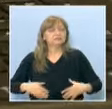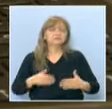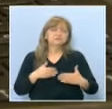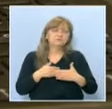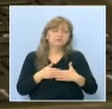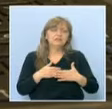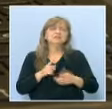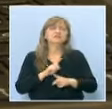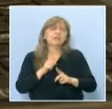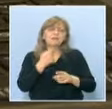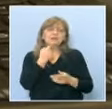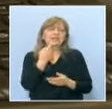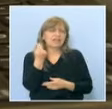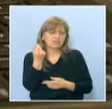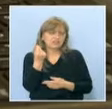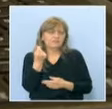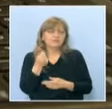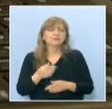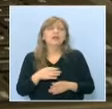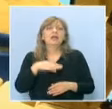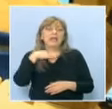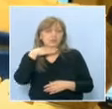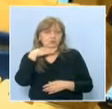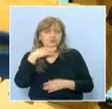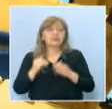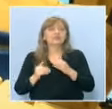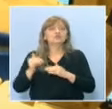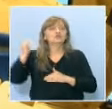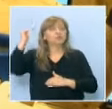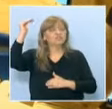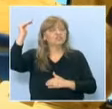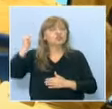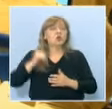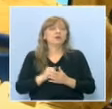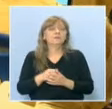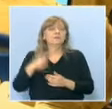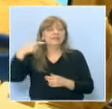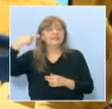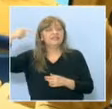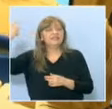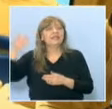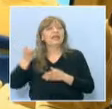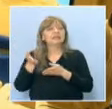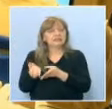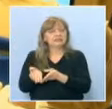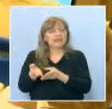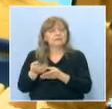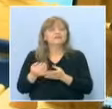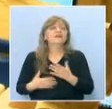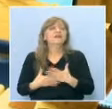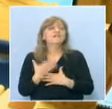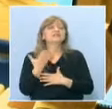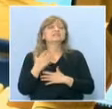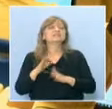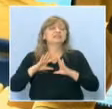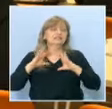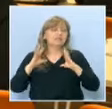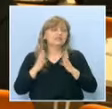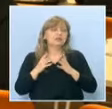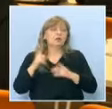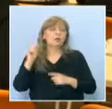няма да го всъщност да обсъждаме цифри, е достатъчно висока. Идеята там възникна изцяло, в